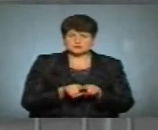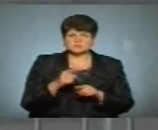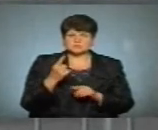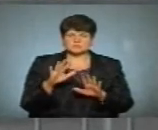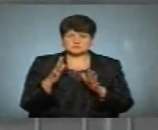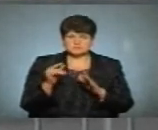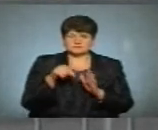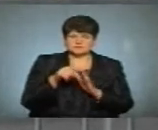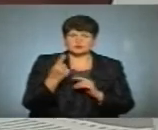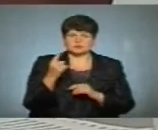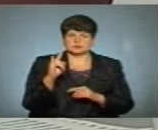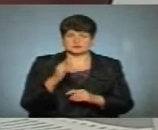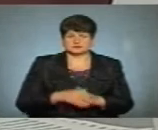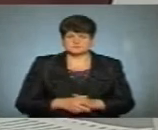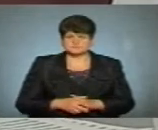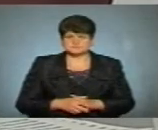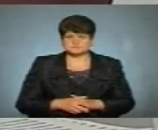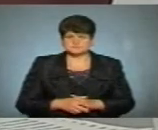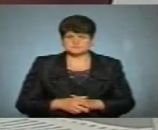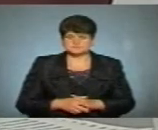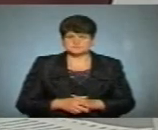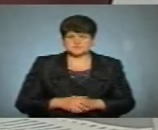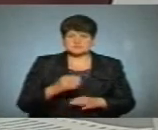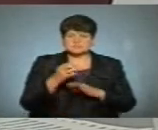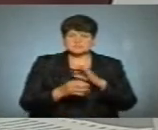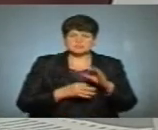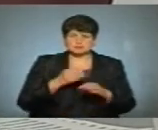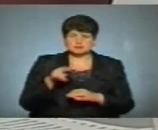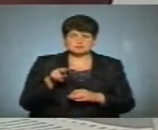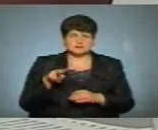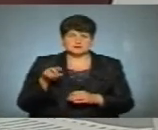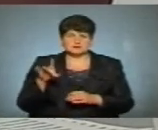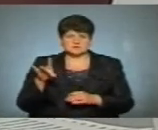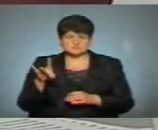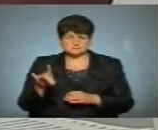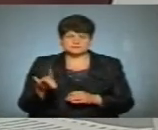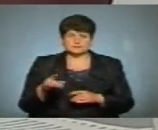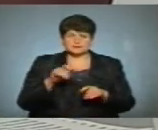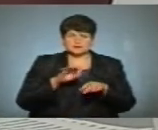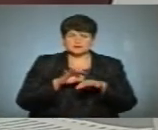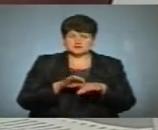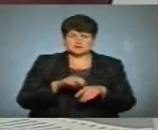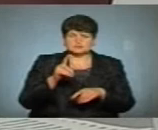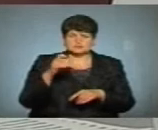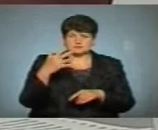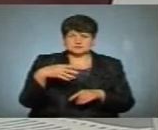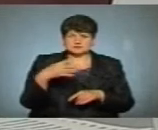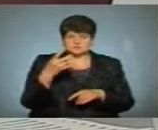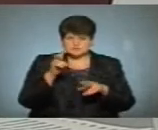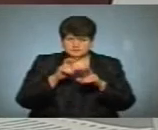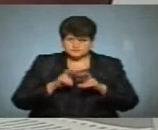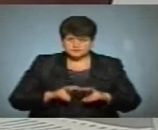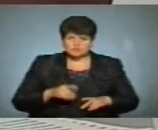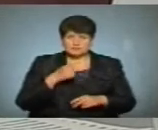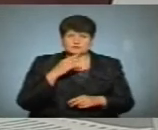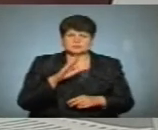випадок – одна дитина. За добу методом полімеразно-ланцюгової реакції провели 154 дослідження, каже